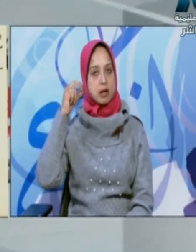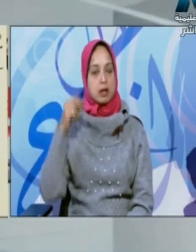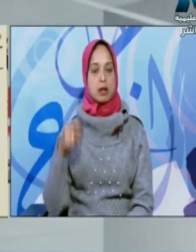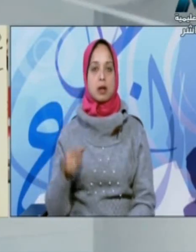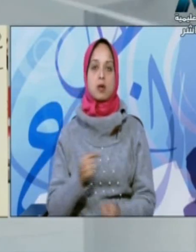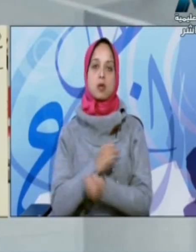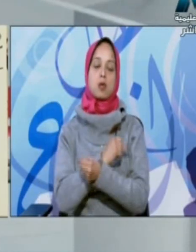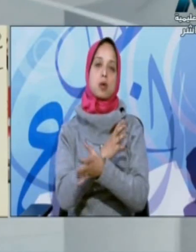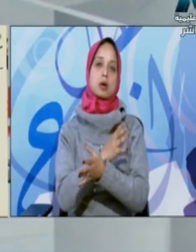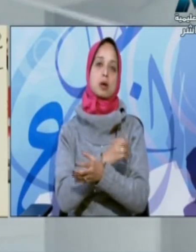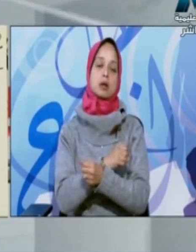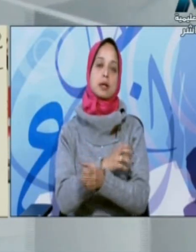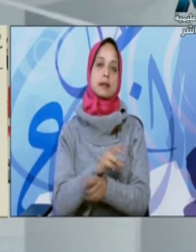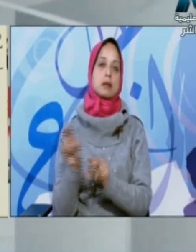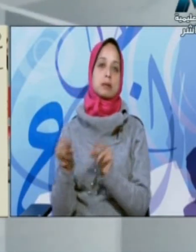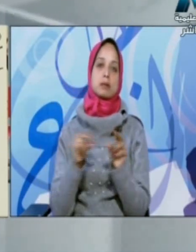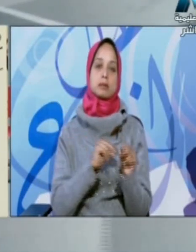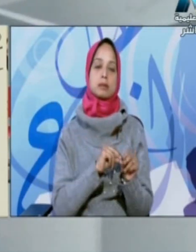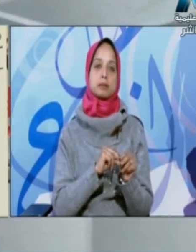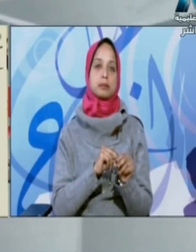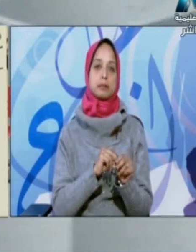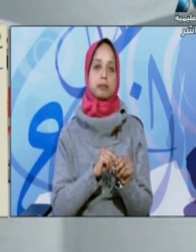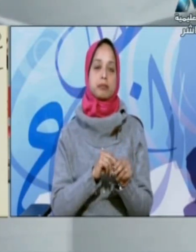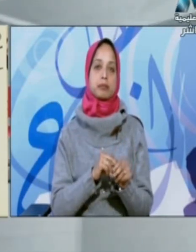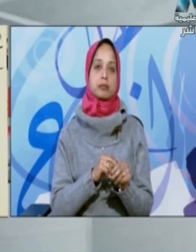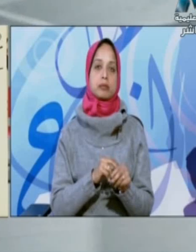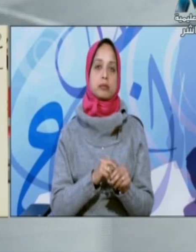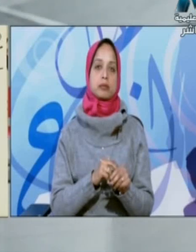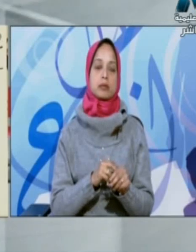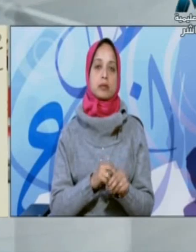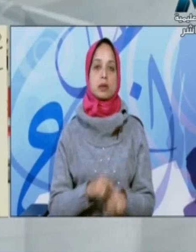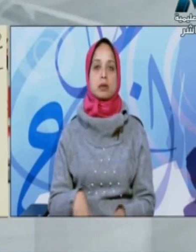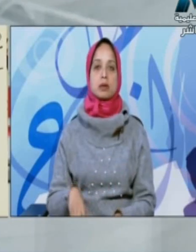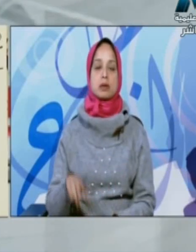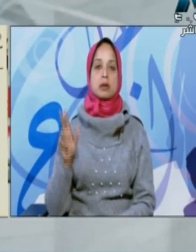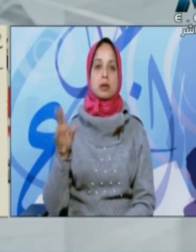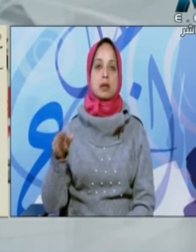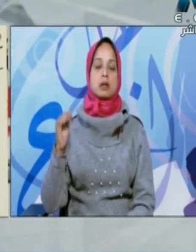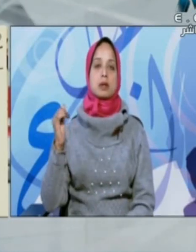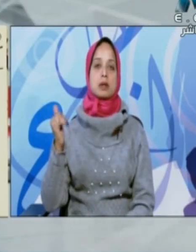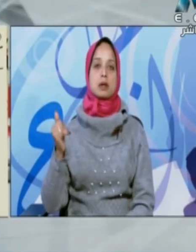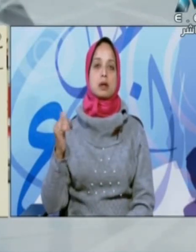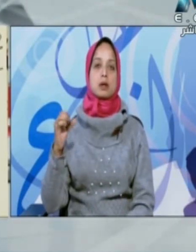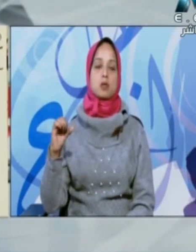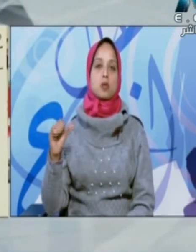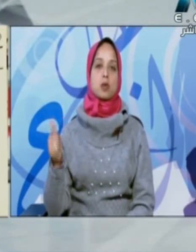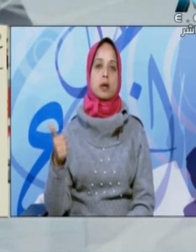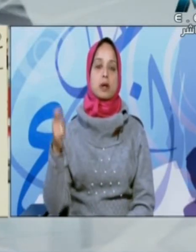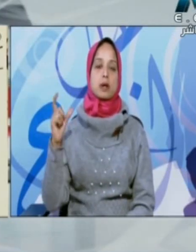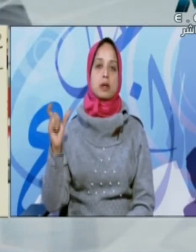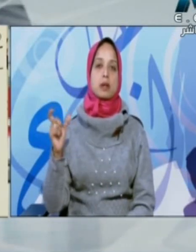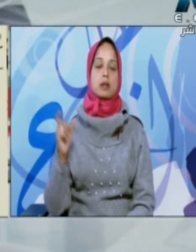الليبرالي مثل الإخوان المسلمين ومصر